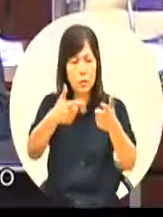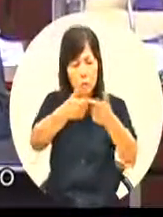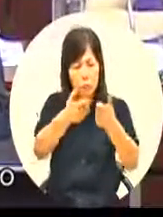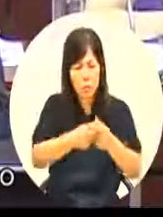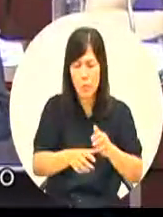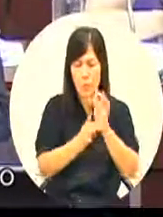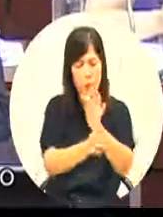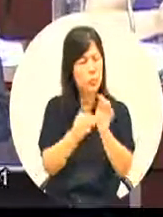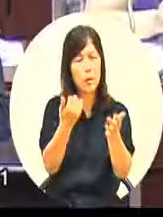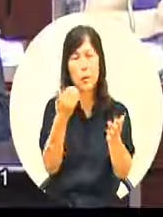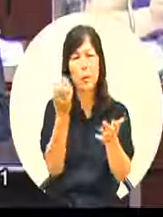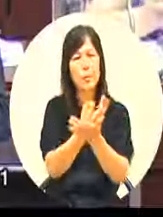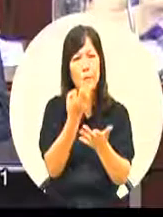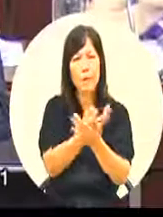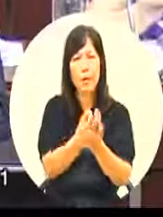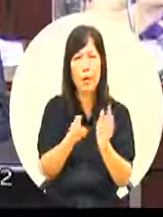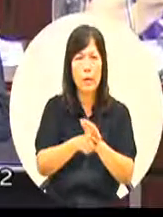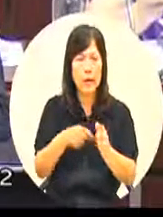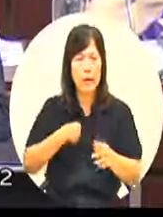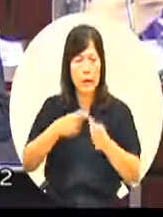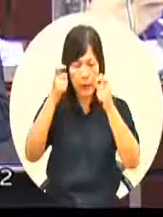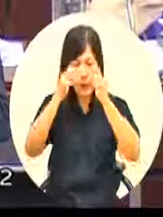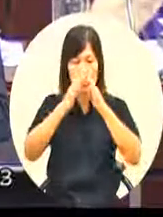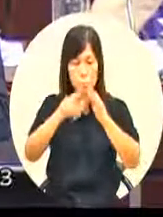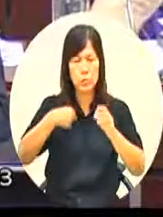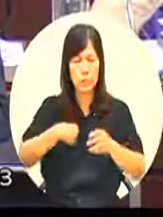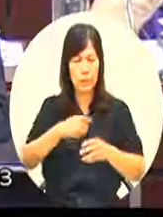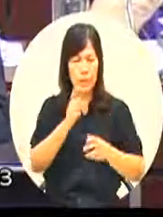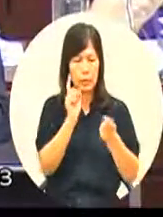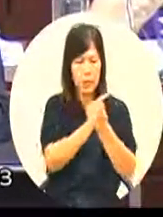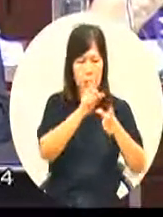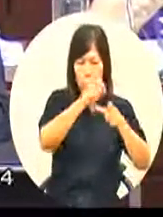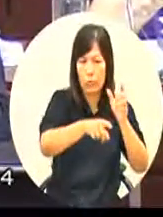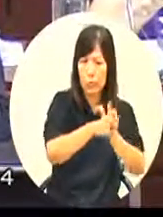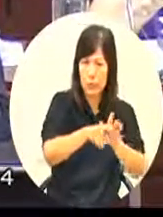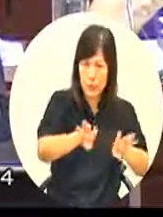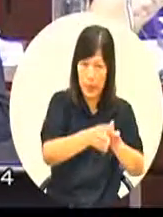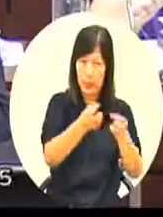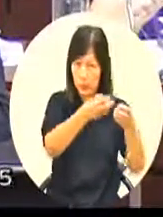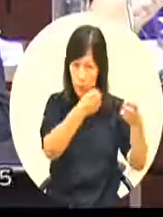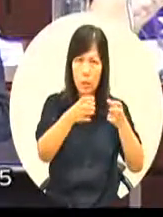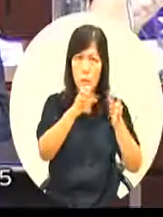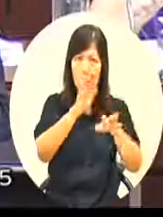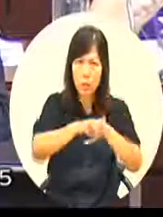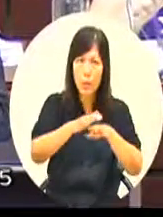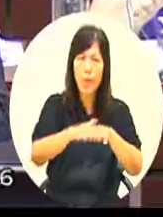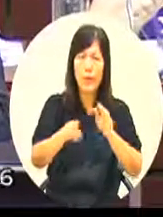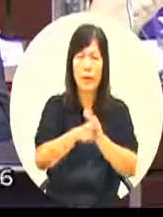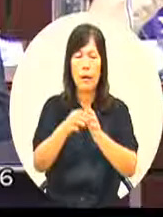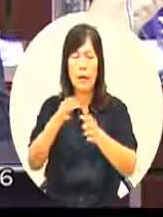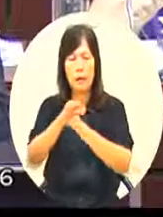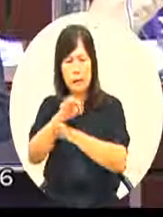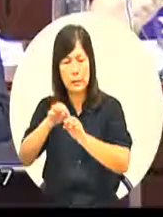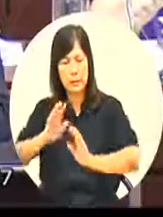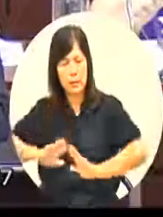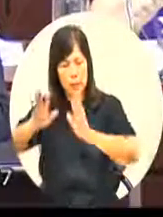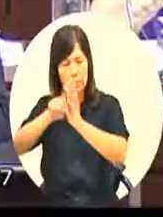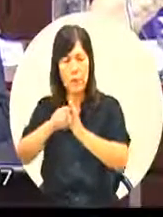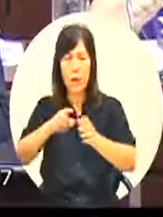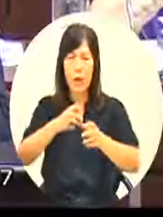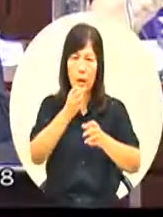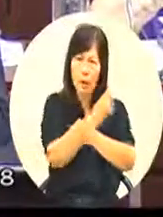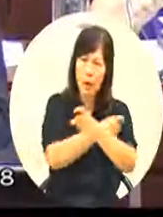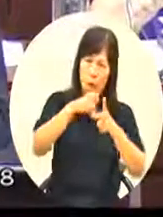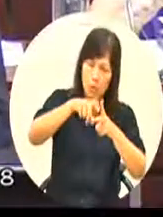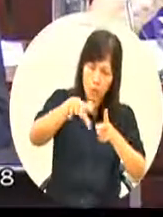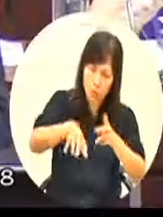完善，但高雄市会自己跟业界开始讨论哦，这点需要跟经发局跟劳工局合作。还有海洋局，我